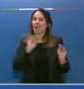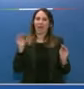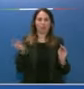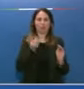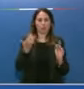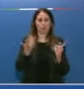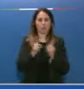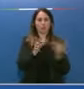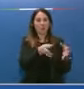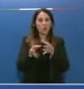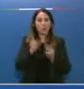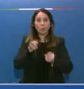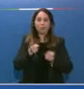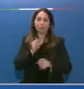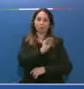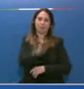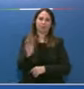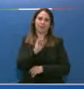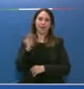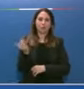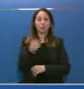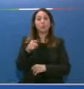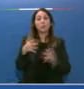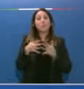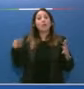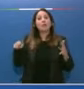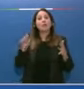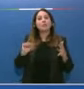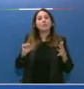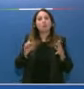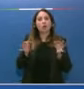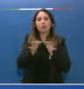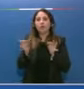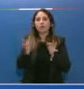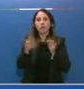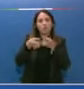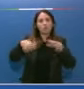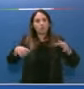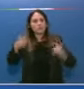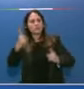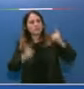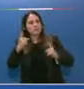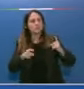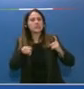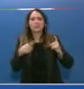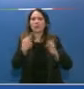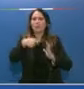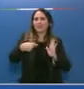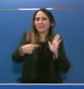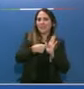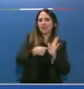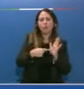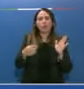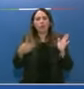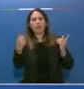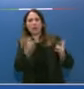immaginabile una maggioranza che si spacchi sull'elezione del presidente della repubblica e si ricomponga magina magicamente quando è